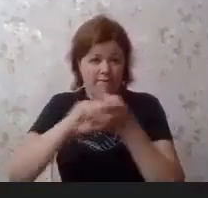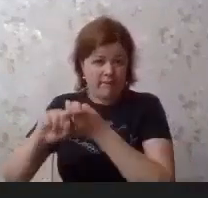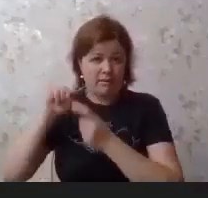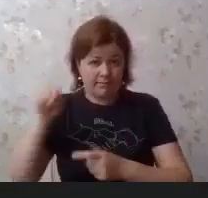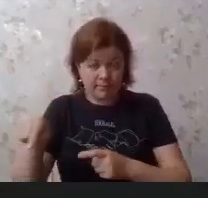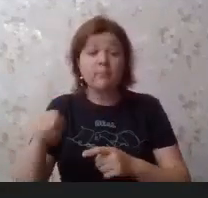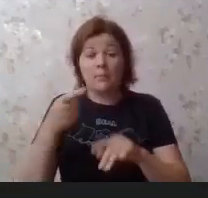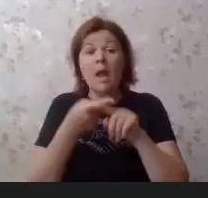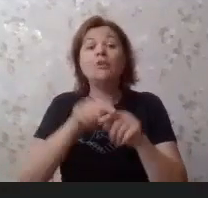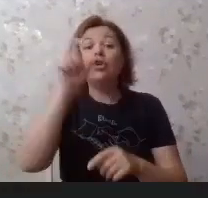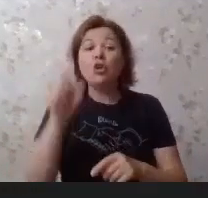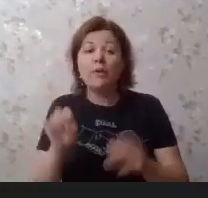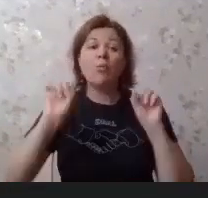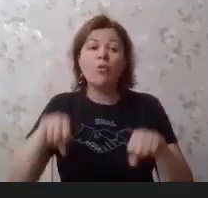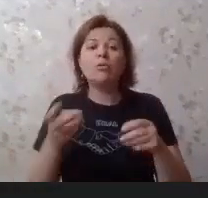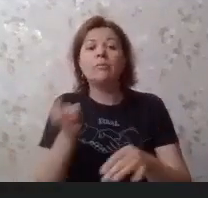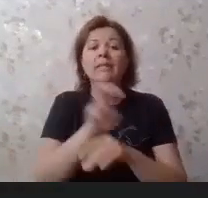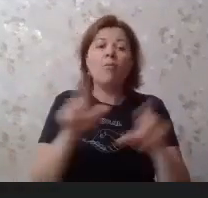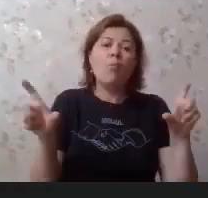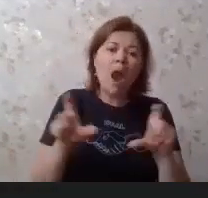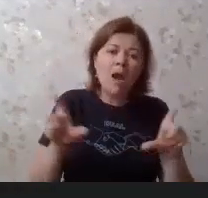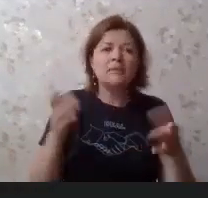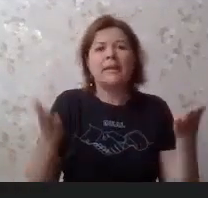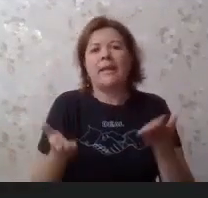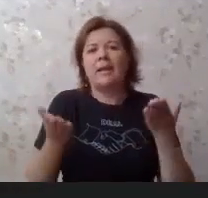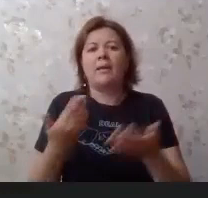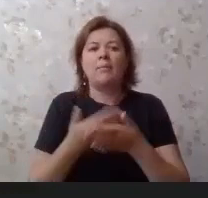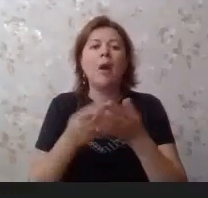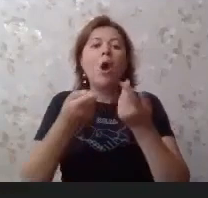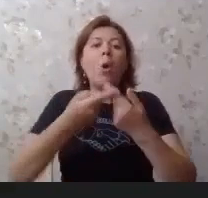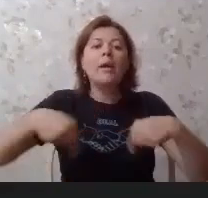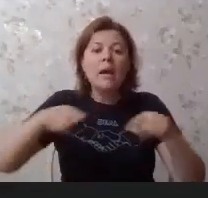в магазины или ну, тем, кто в организации, которые